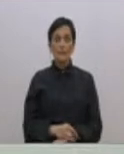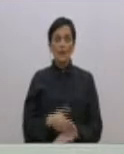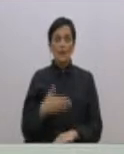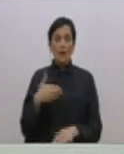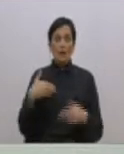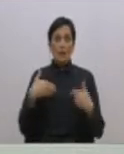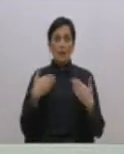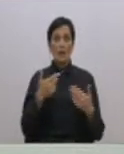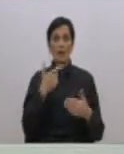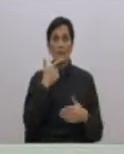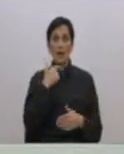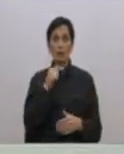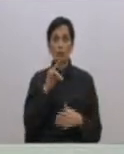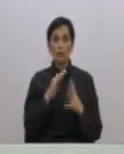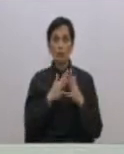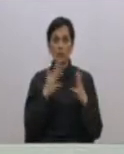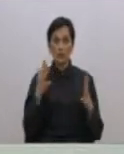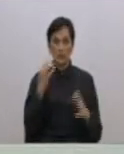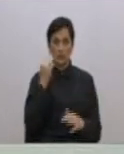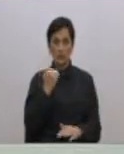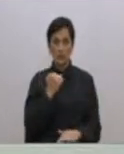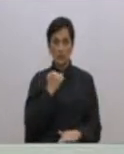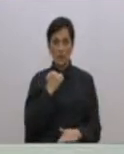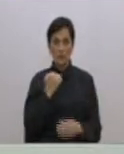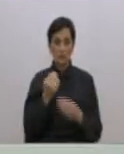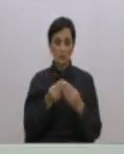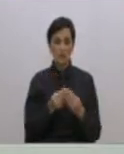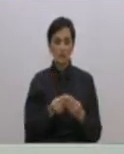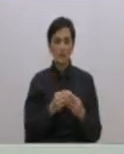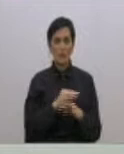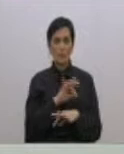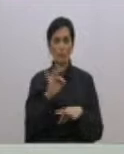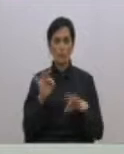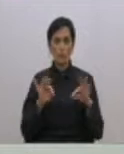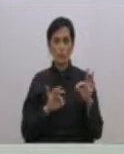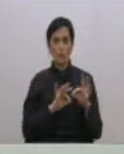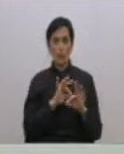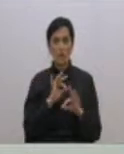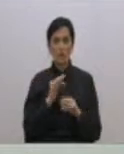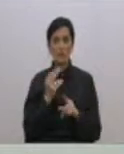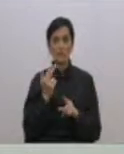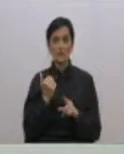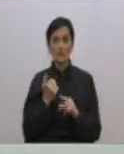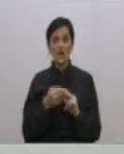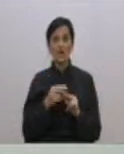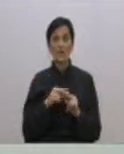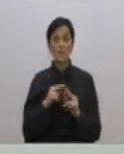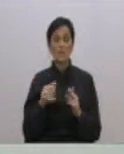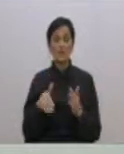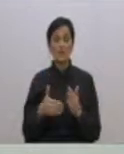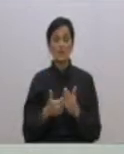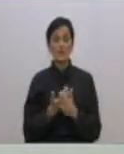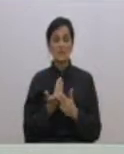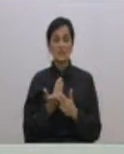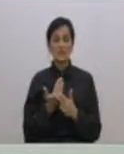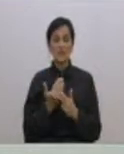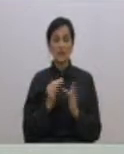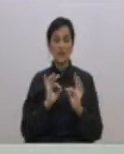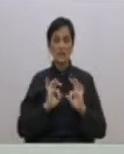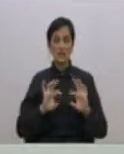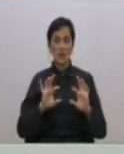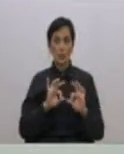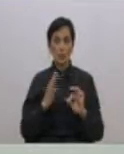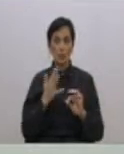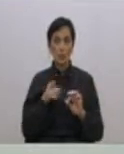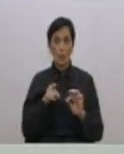Მოგესალმებით ბატონ თორნიკე, დიდი მადლობა წარმოდგენილი პროექტისთვის და იმ სიახლეების წარმოდგენისთვის, რომელიც